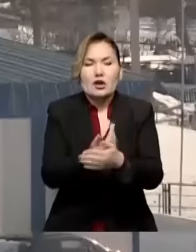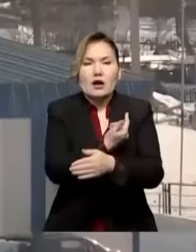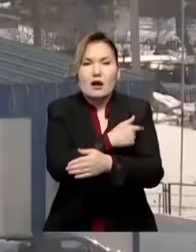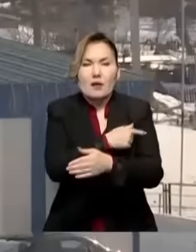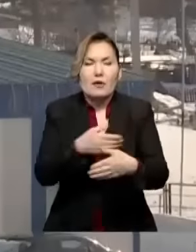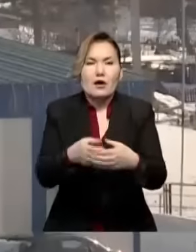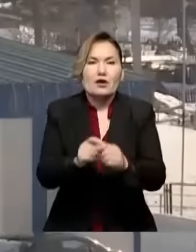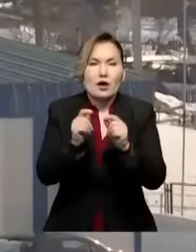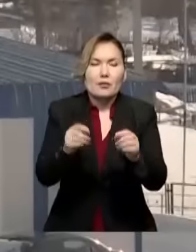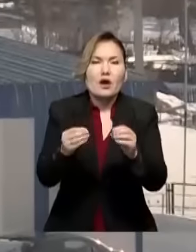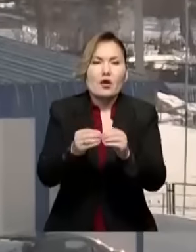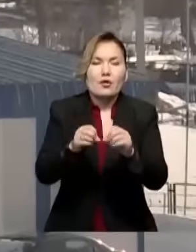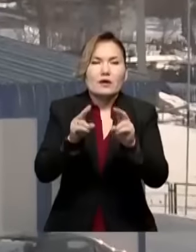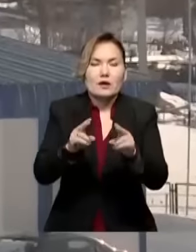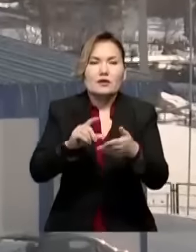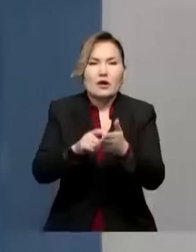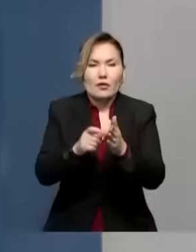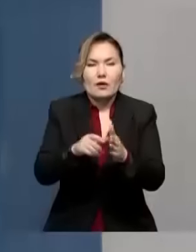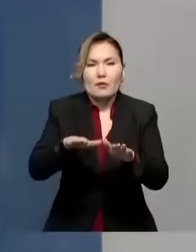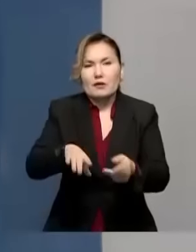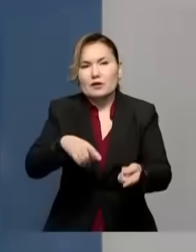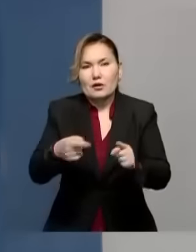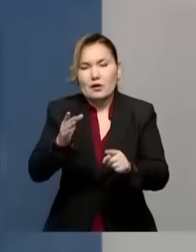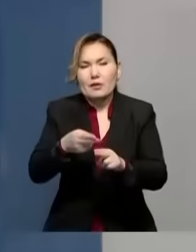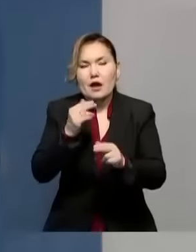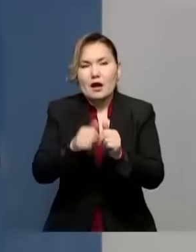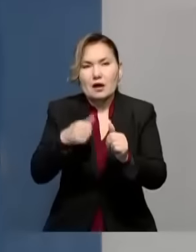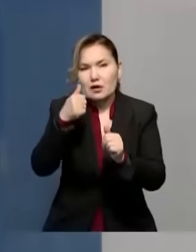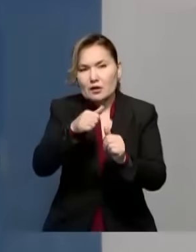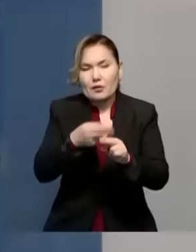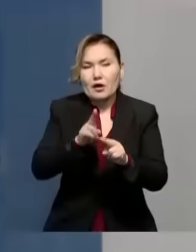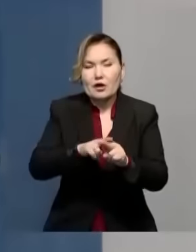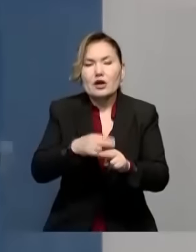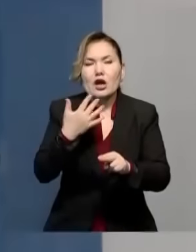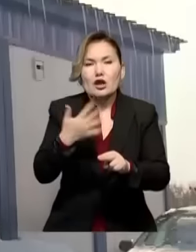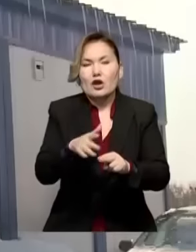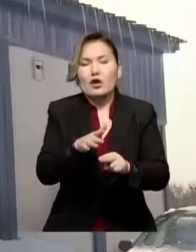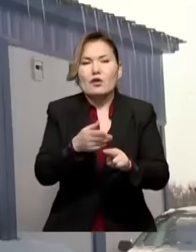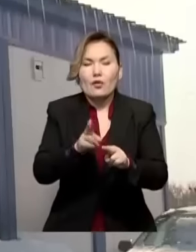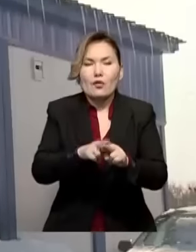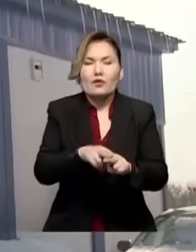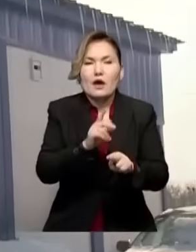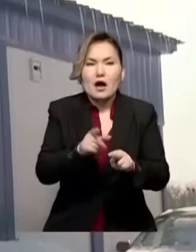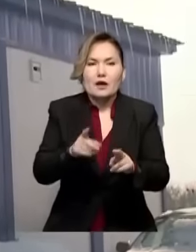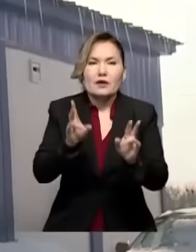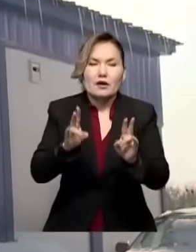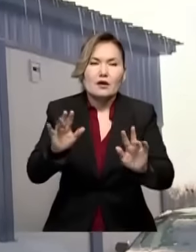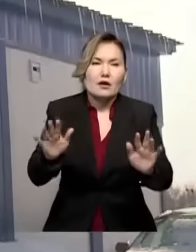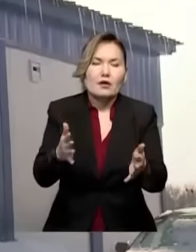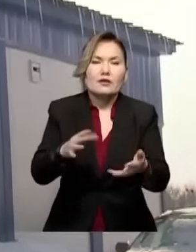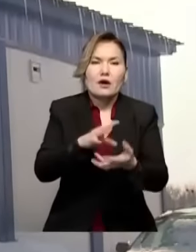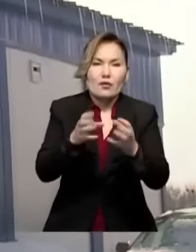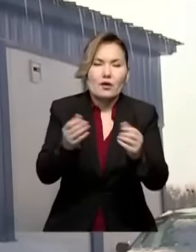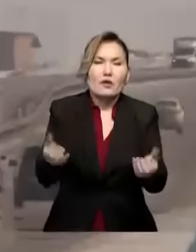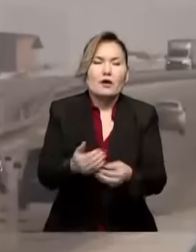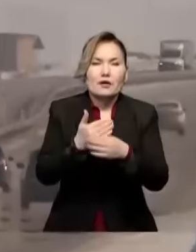сай енді 10-ға жуық бекеттің орны ауысуы мүмкін. Олар жылына 50-дей жол көлік оқиғасы тіркеліп, 40 шақты адам зардап шегіп, өлім жітім